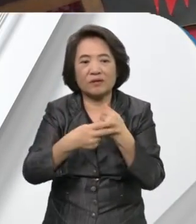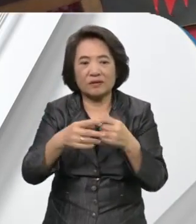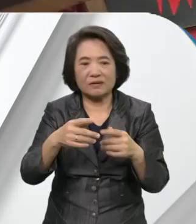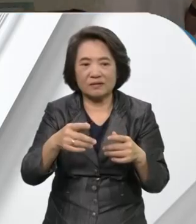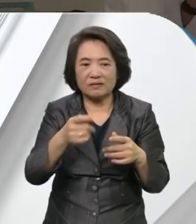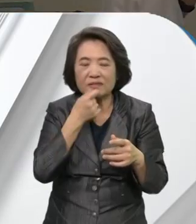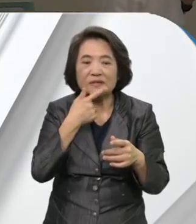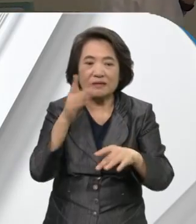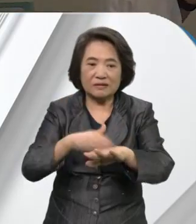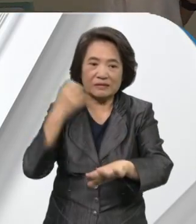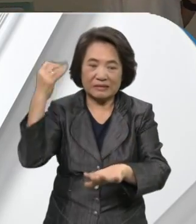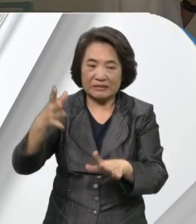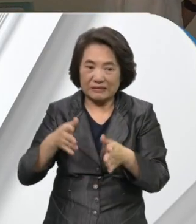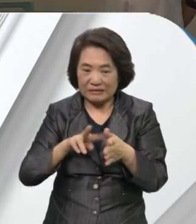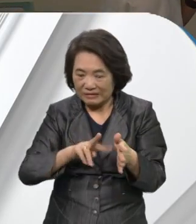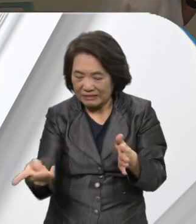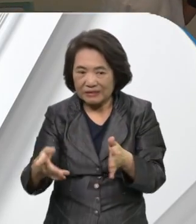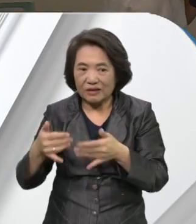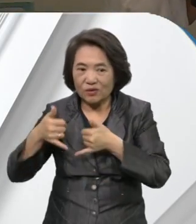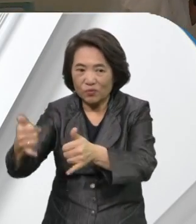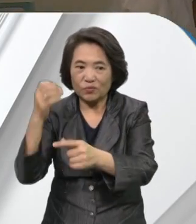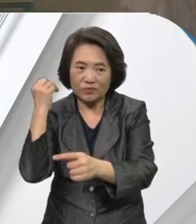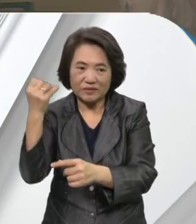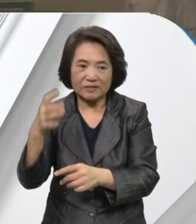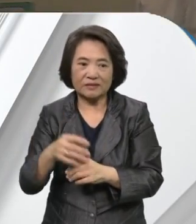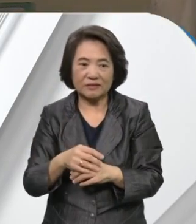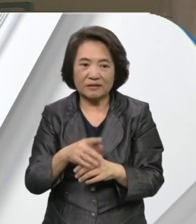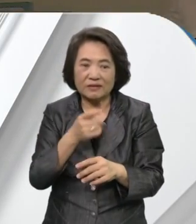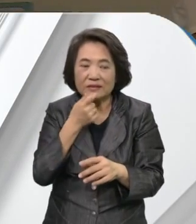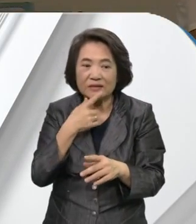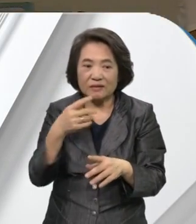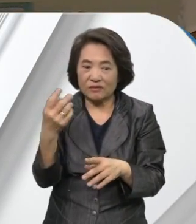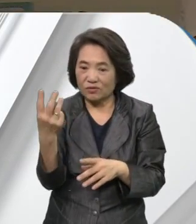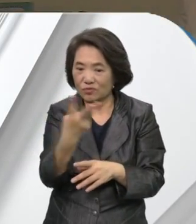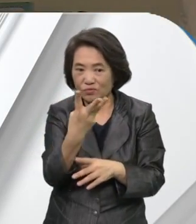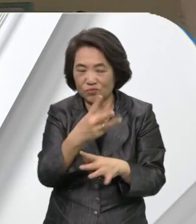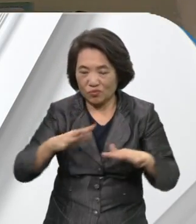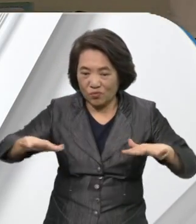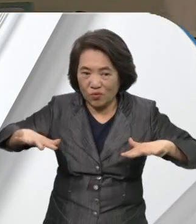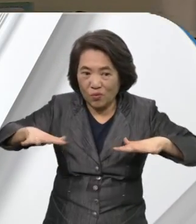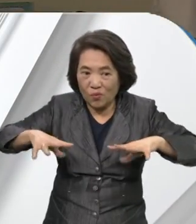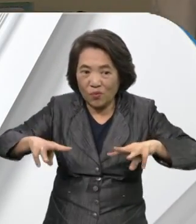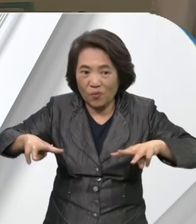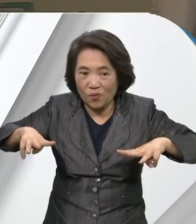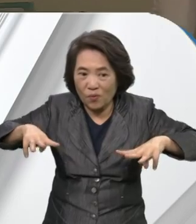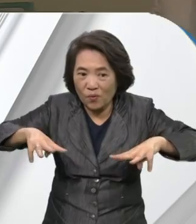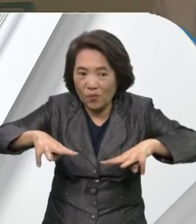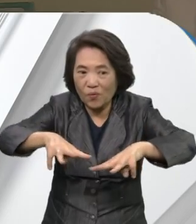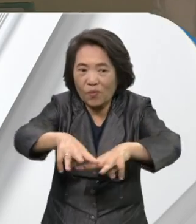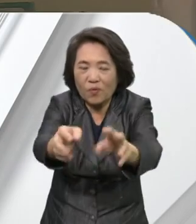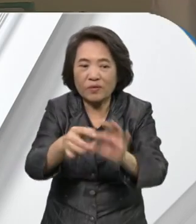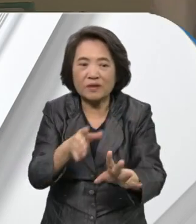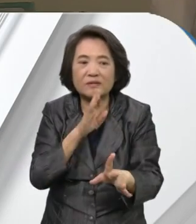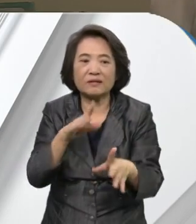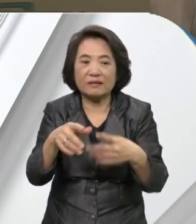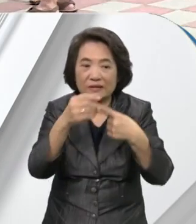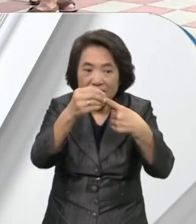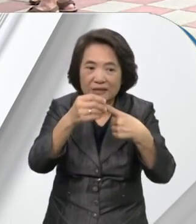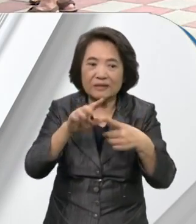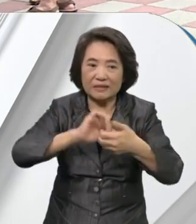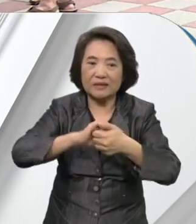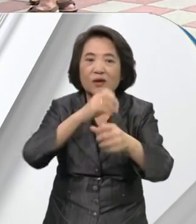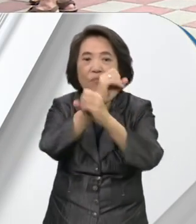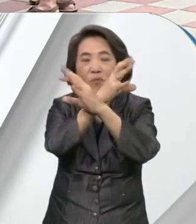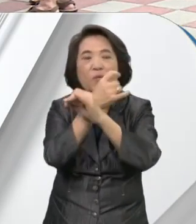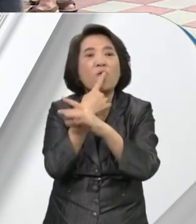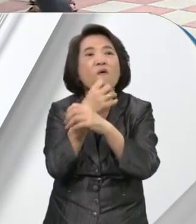新新辟一条路，它有三个路口会汇流到旧的原有的193。第一个是你必须用号志来